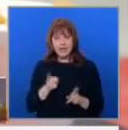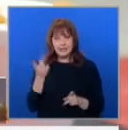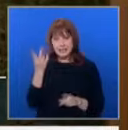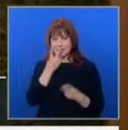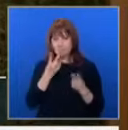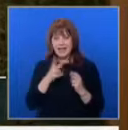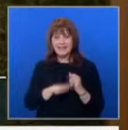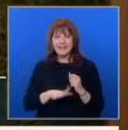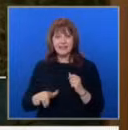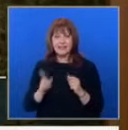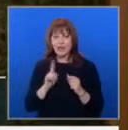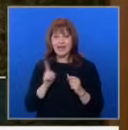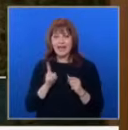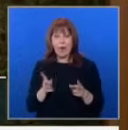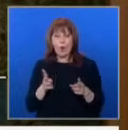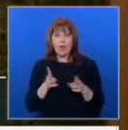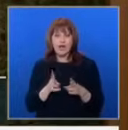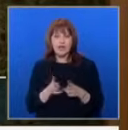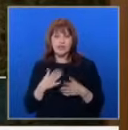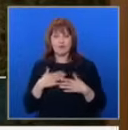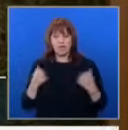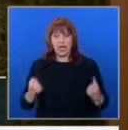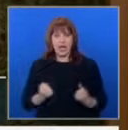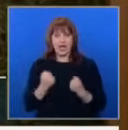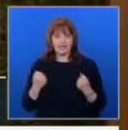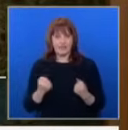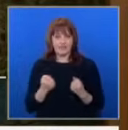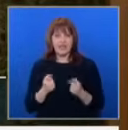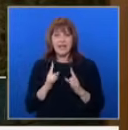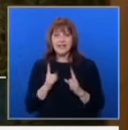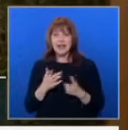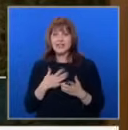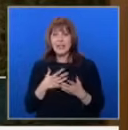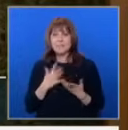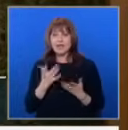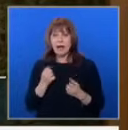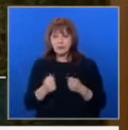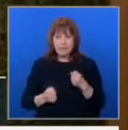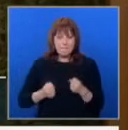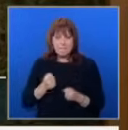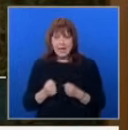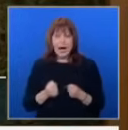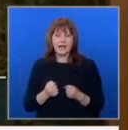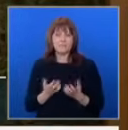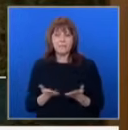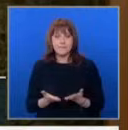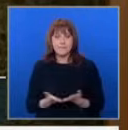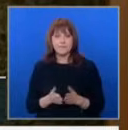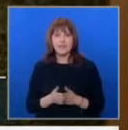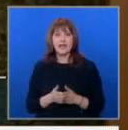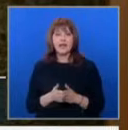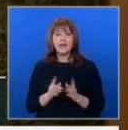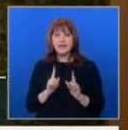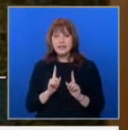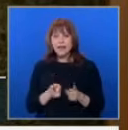детето трябва да не бъде ограничавано в своята активност в тази възраст. Трябва да има някой, който да бяга, да му прави безопасна средата сред него